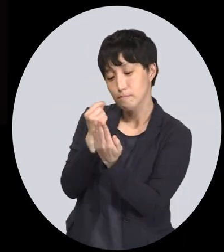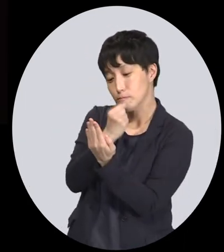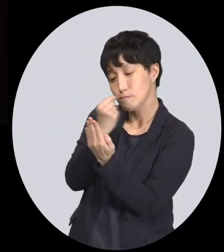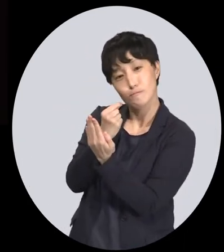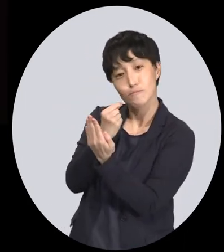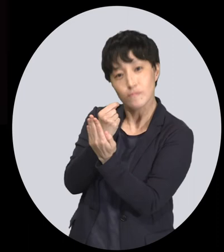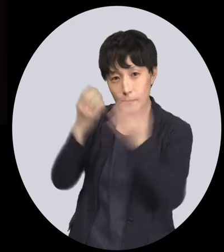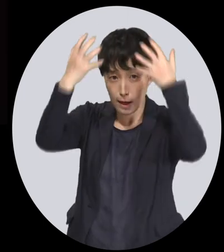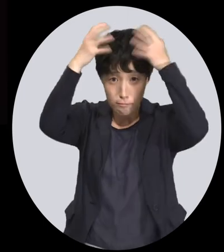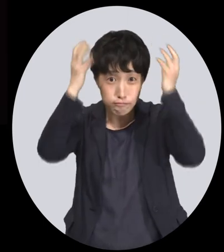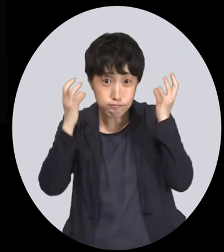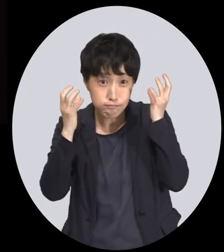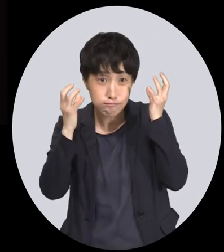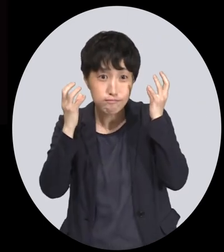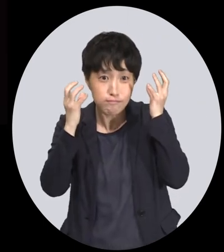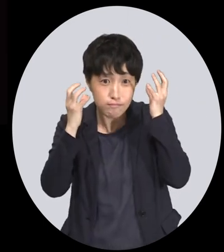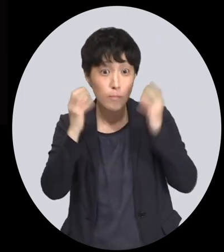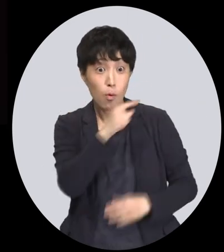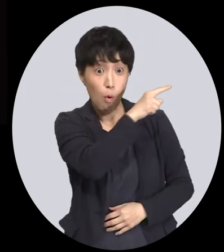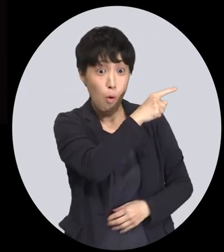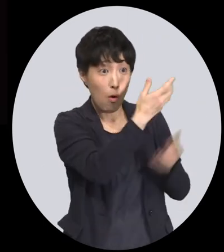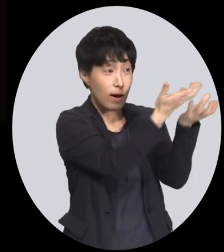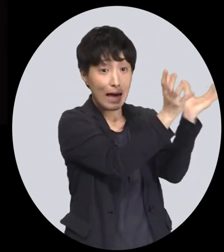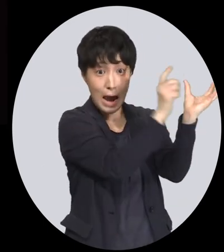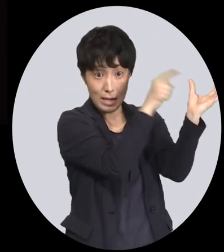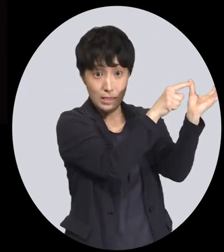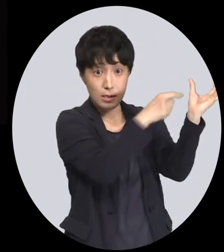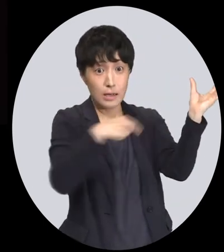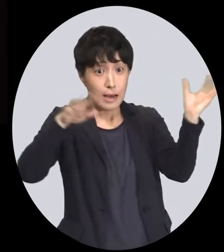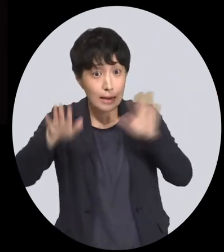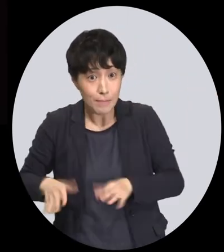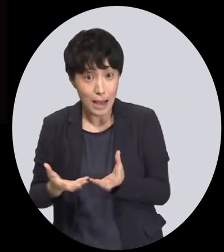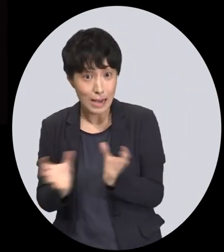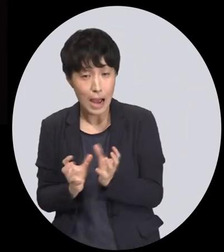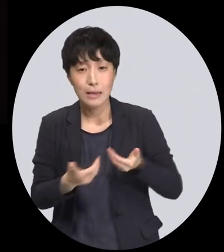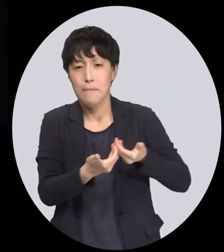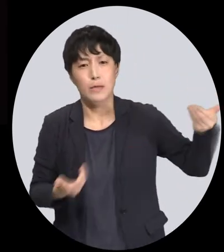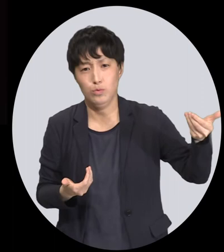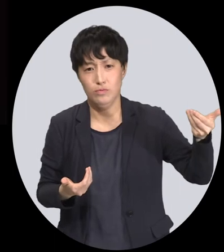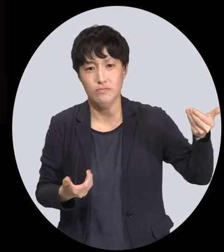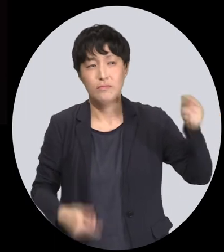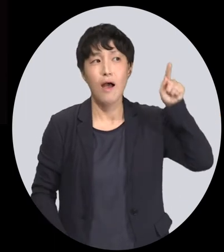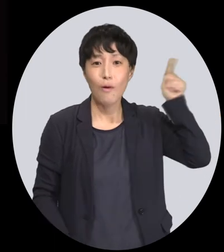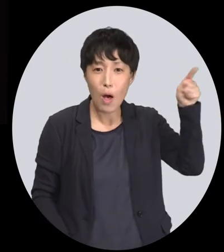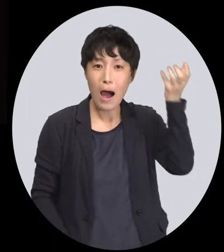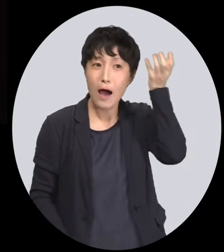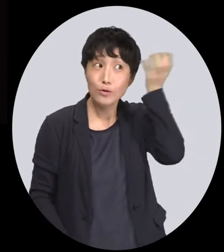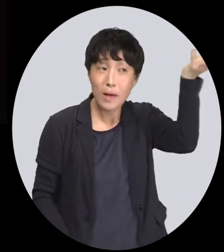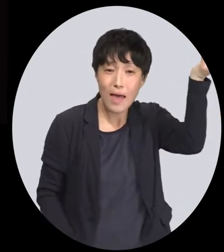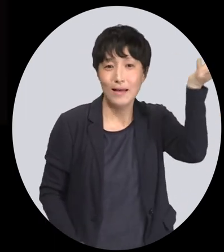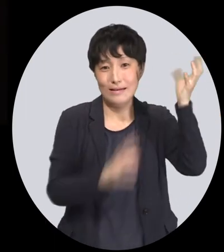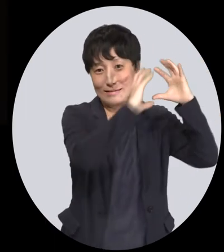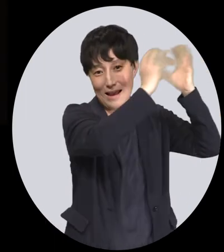も夜中ね現実の世界のどこにもないものもう今はすでにないようなんですけどその夢と